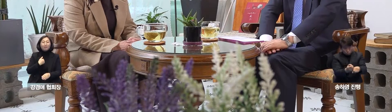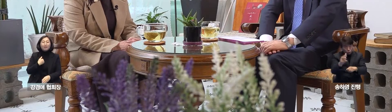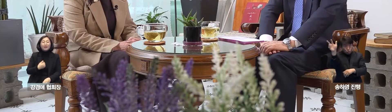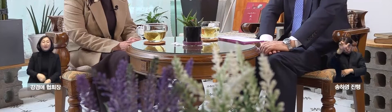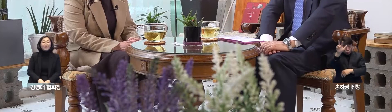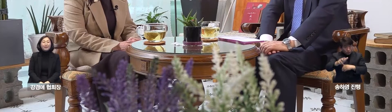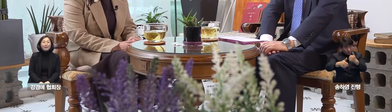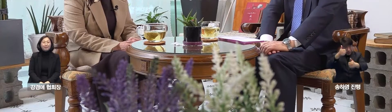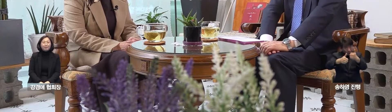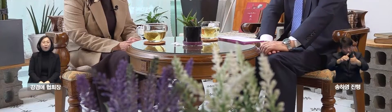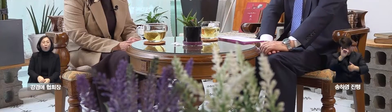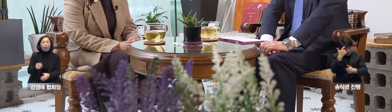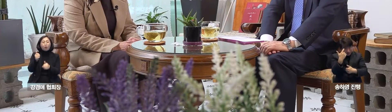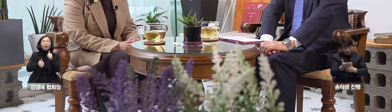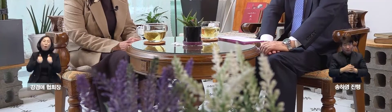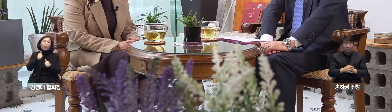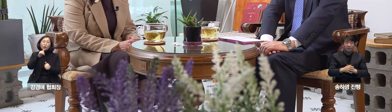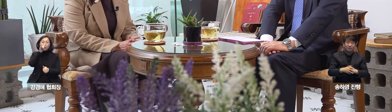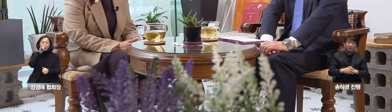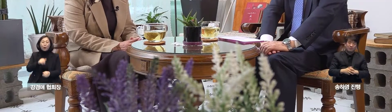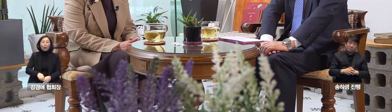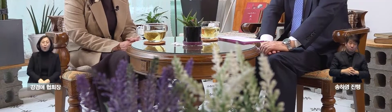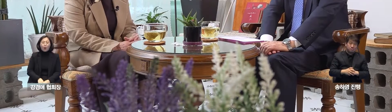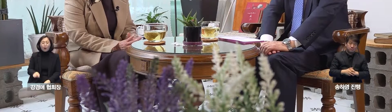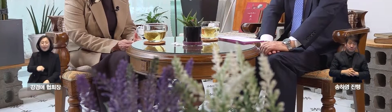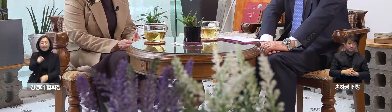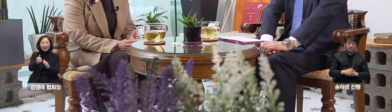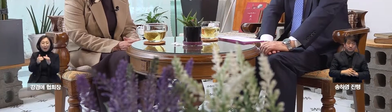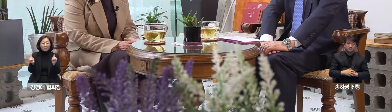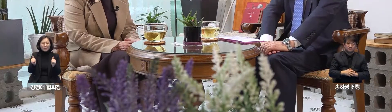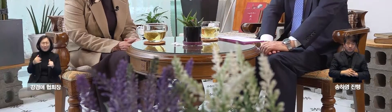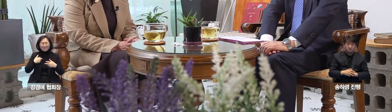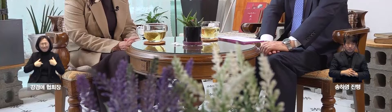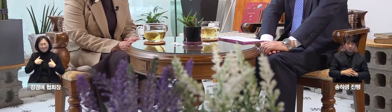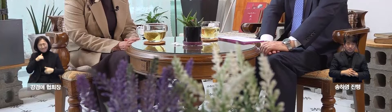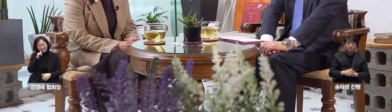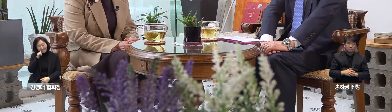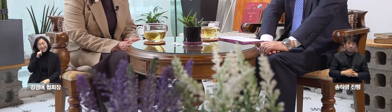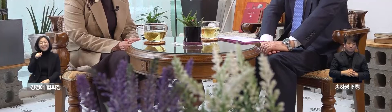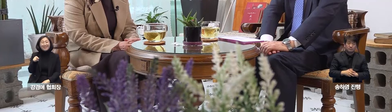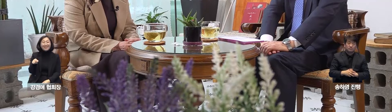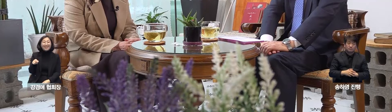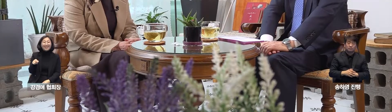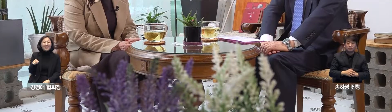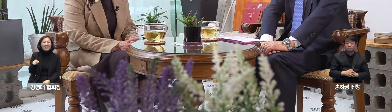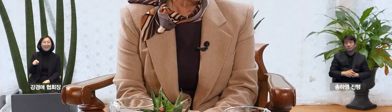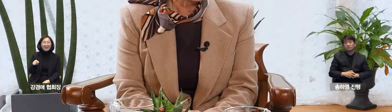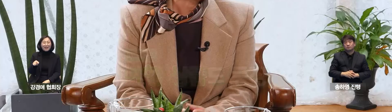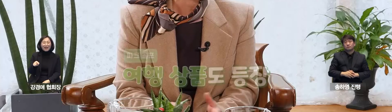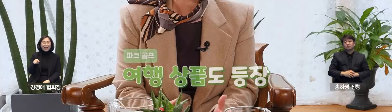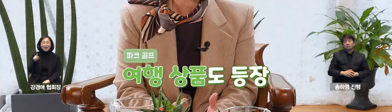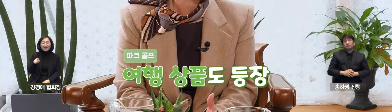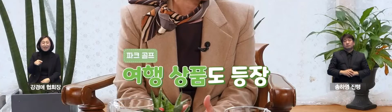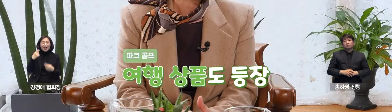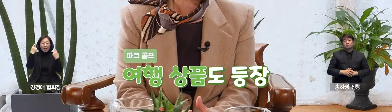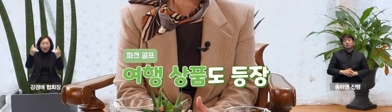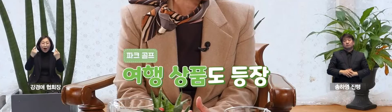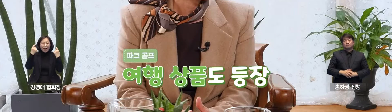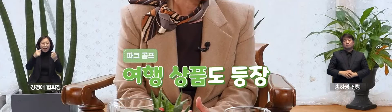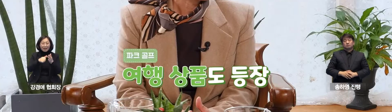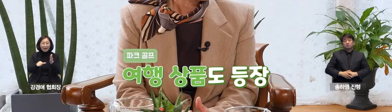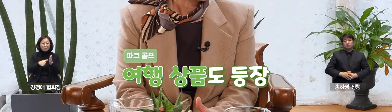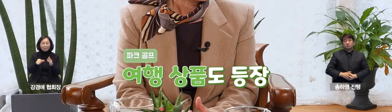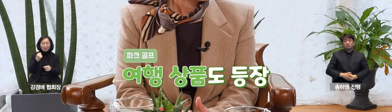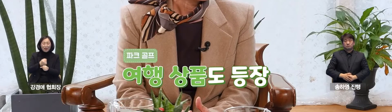뭐 그렇다고 하네요. 굉장히 많습니다. 이분들이 너무 재밌어 하셔가지고 그거를 여행 상품으로